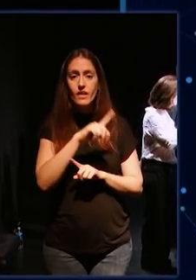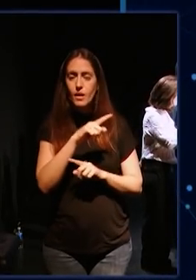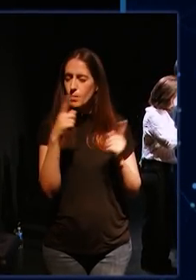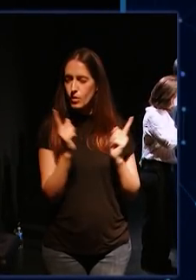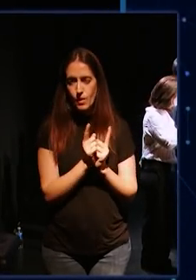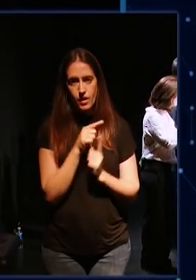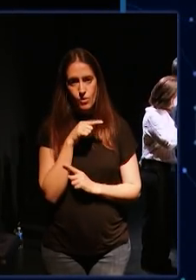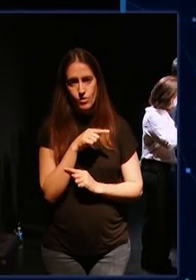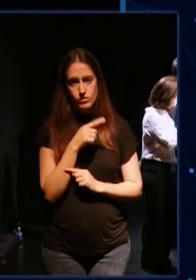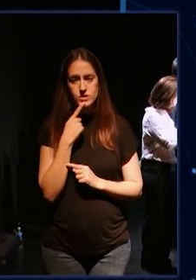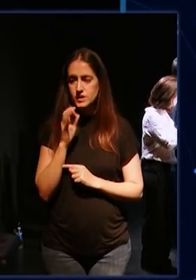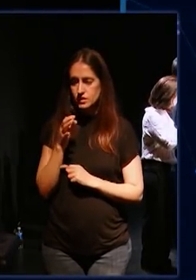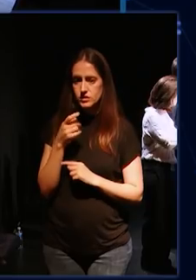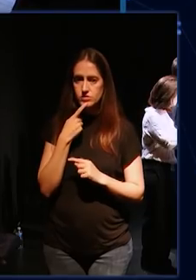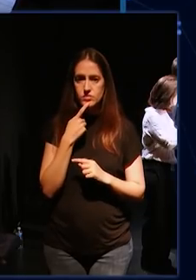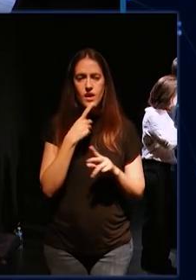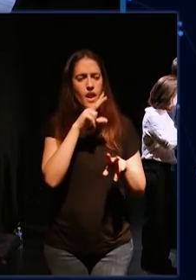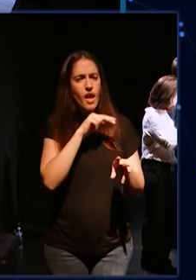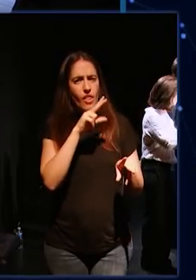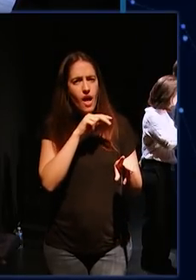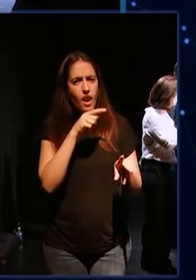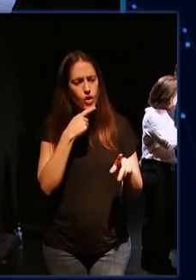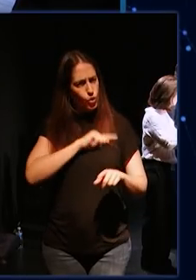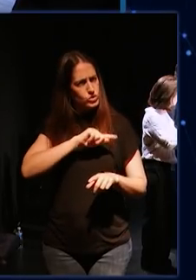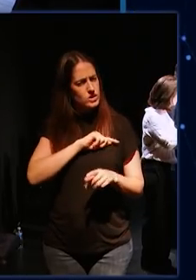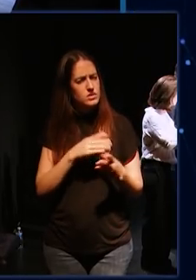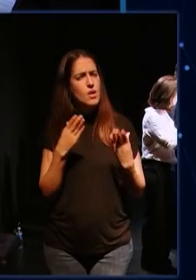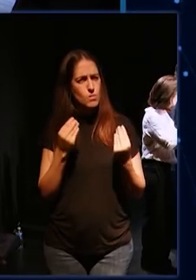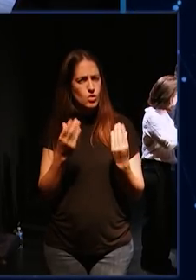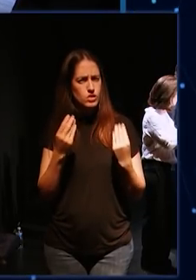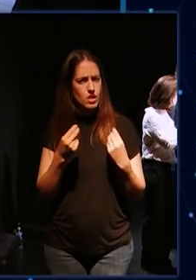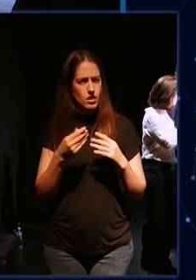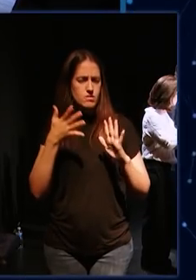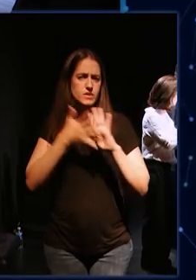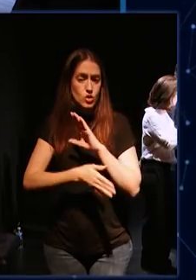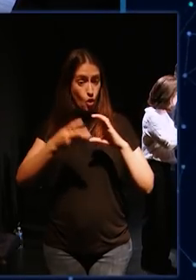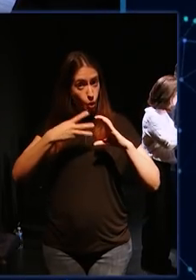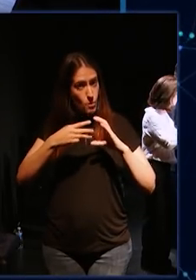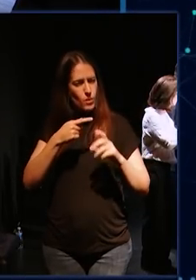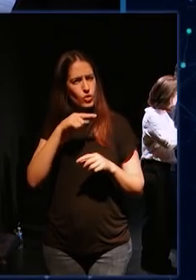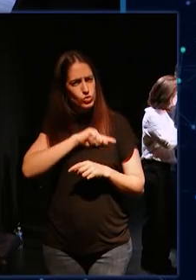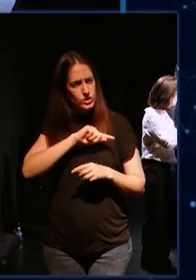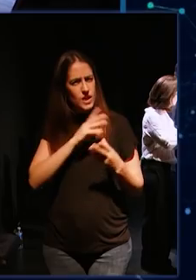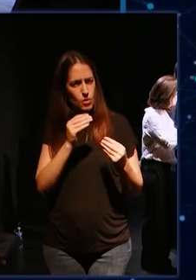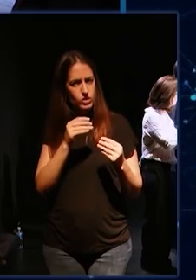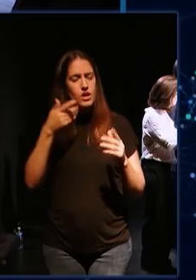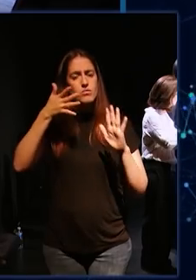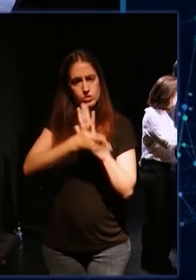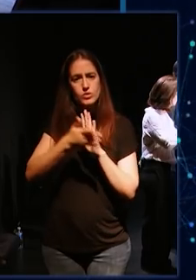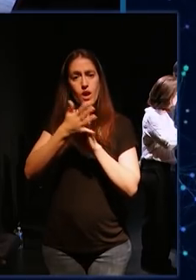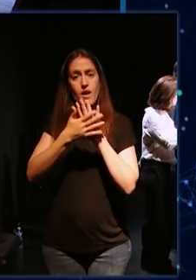ràpidament. Nadal, consciència en tenim molta des de la CUP, i precisament perquè tenim molta consciència que la nostra proposta és el